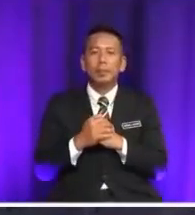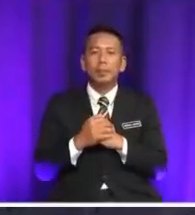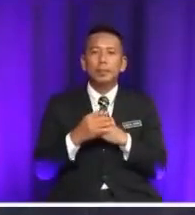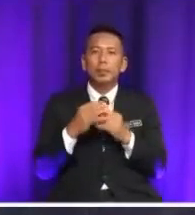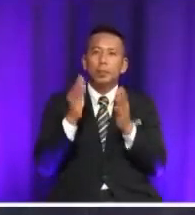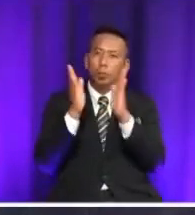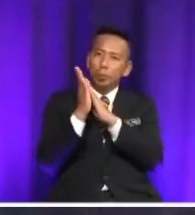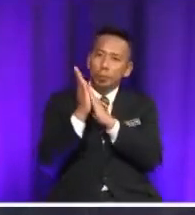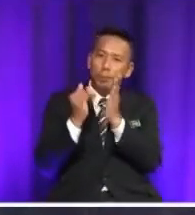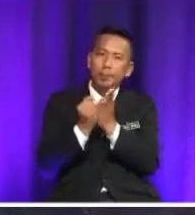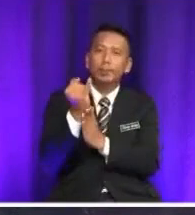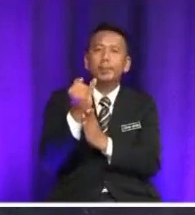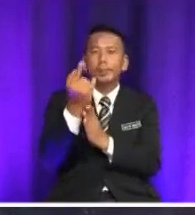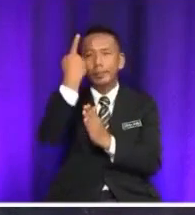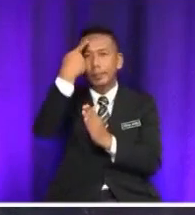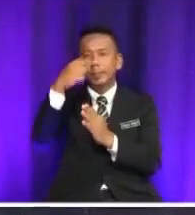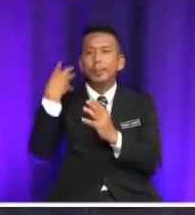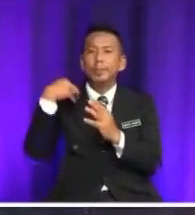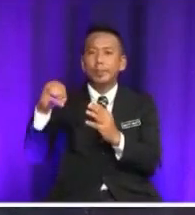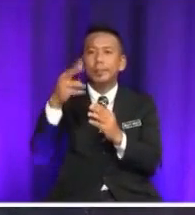dan juga ingin